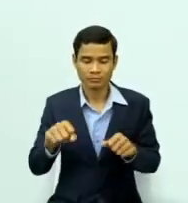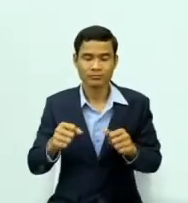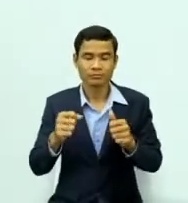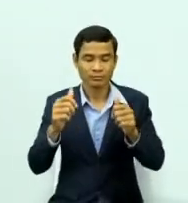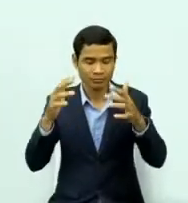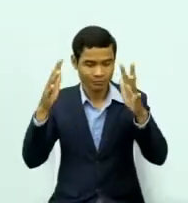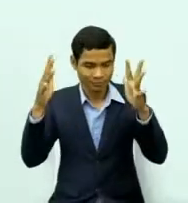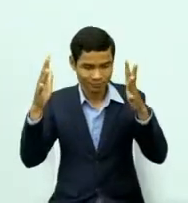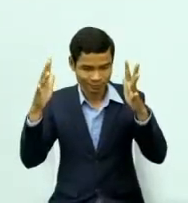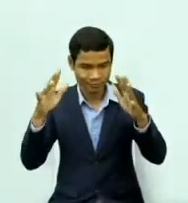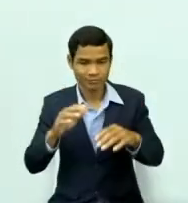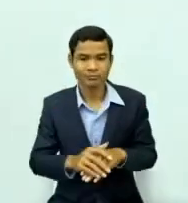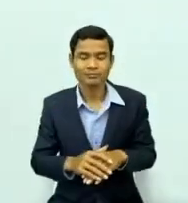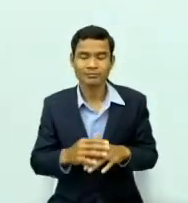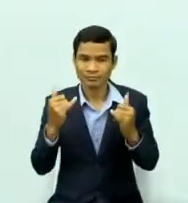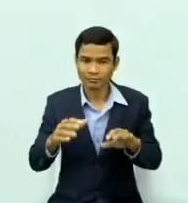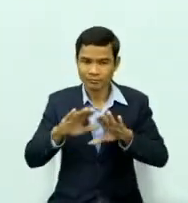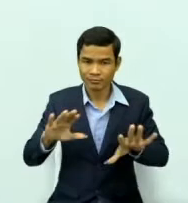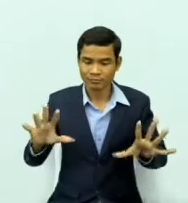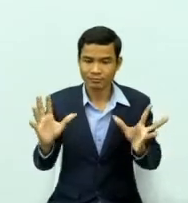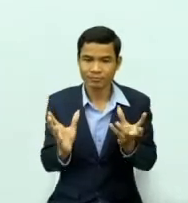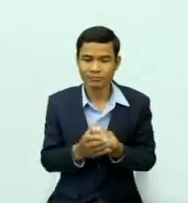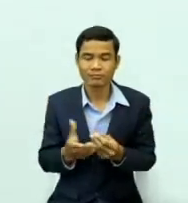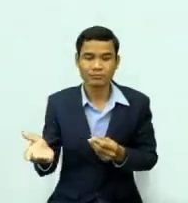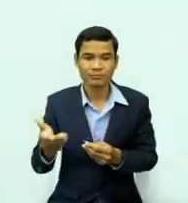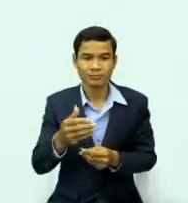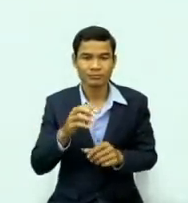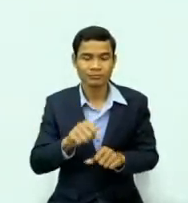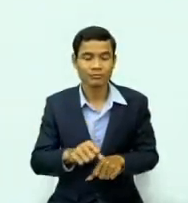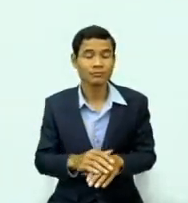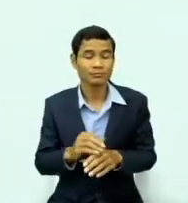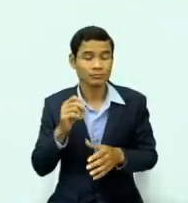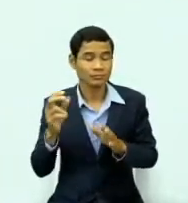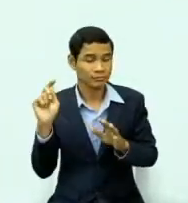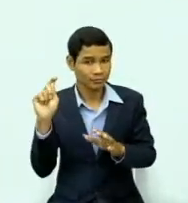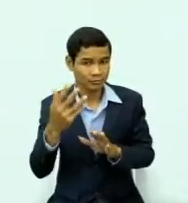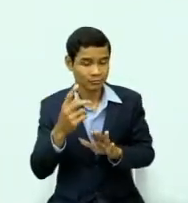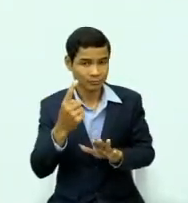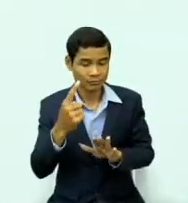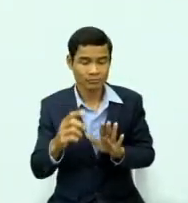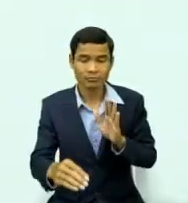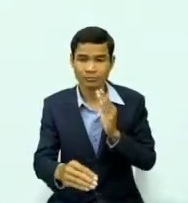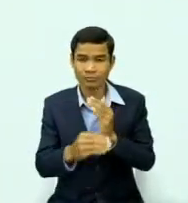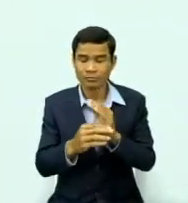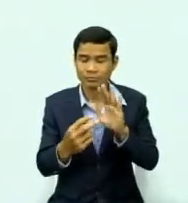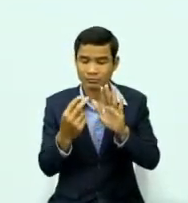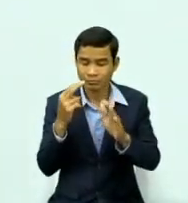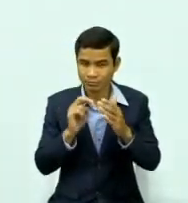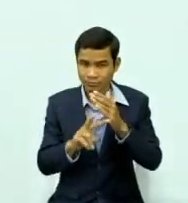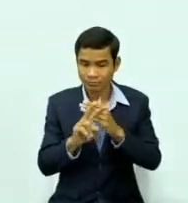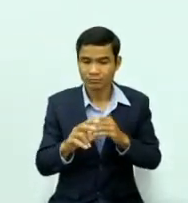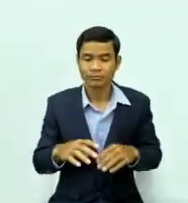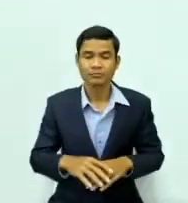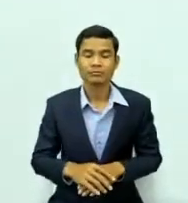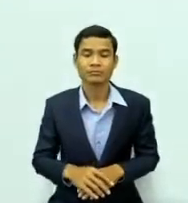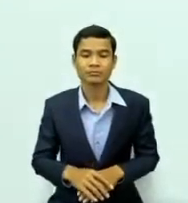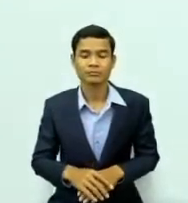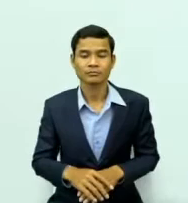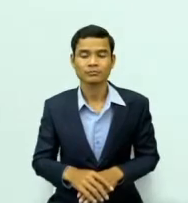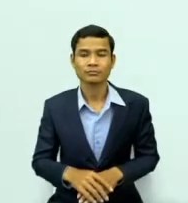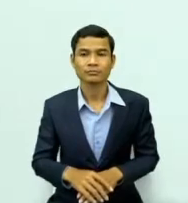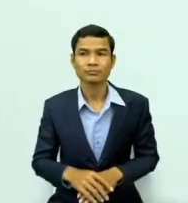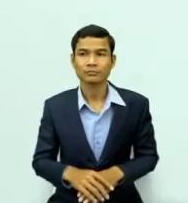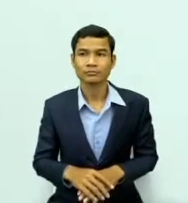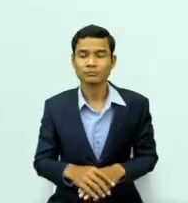Chà lỡ nè con. Ai lên nít nè cừu nâng miên rụp hiệu mùi tiết. Ai con tốt tiết tình ọc này. Chà. Chà